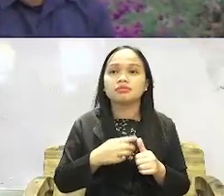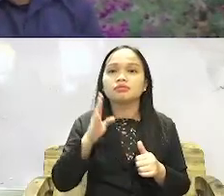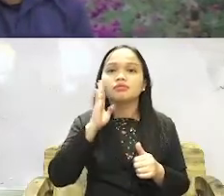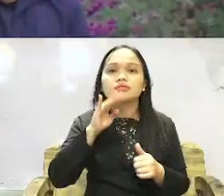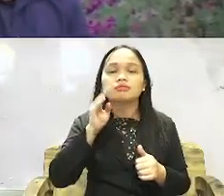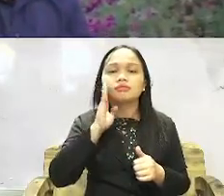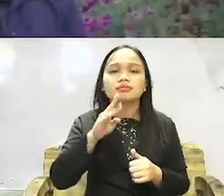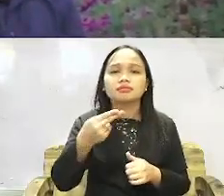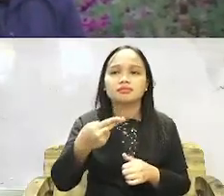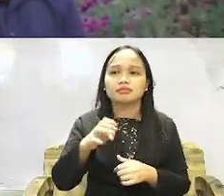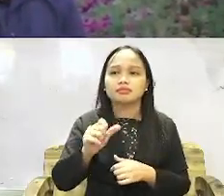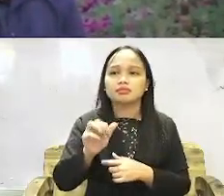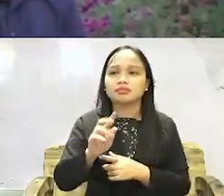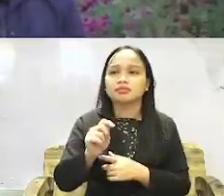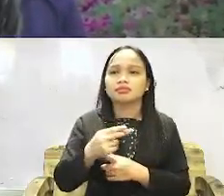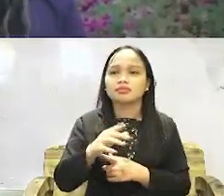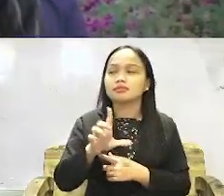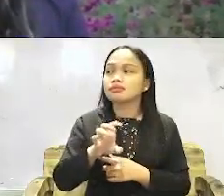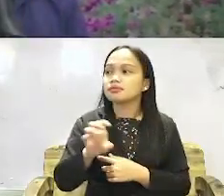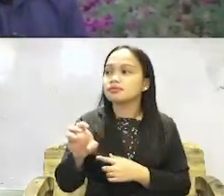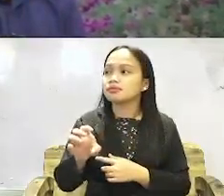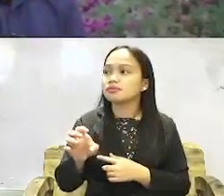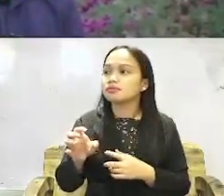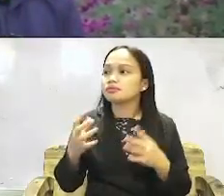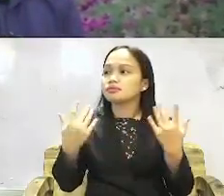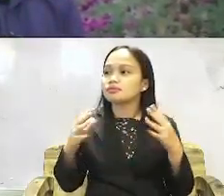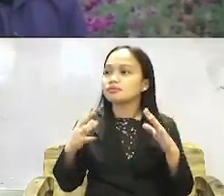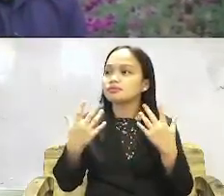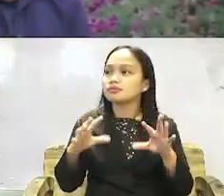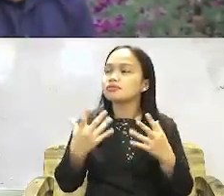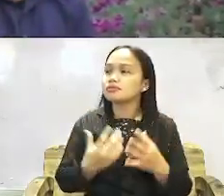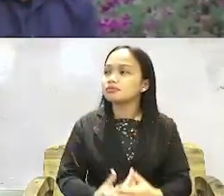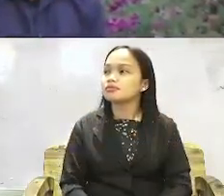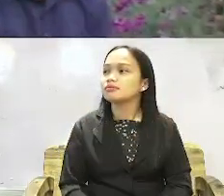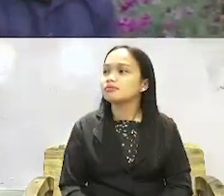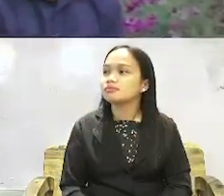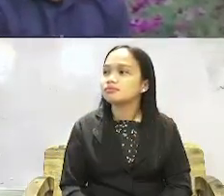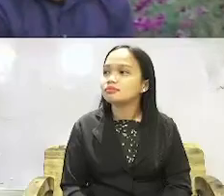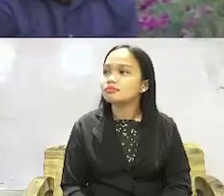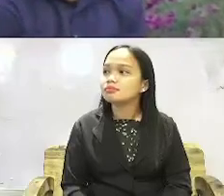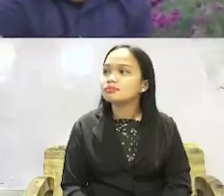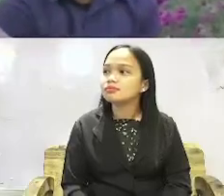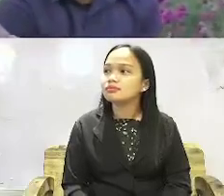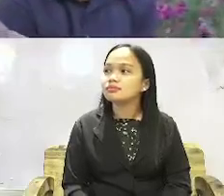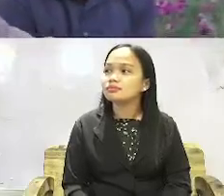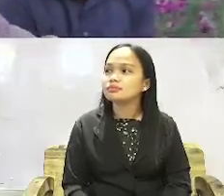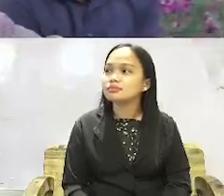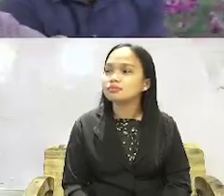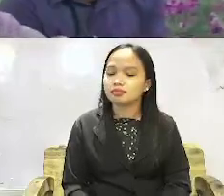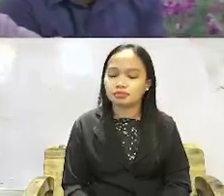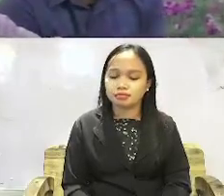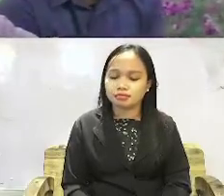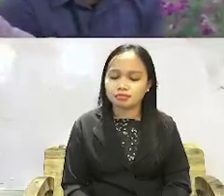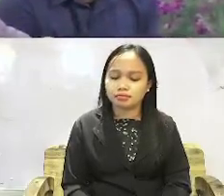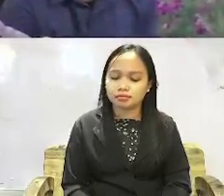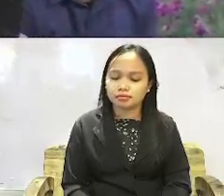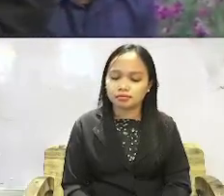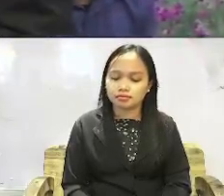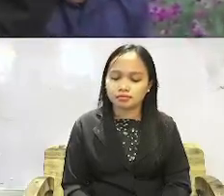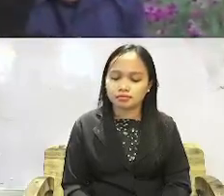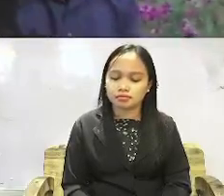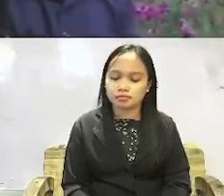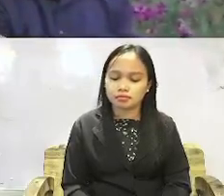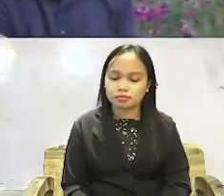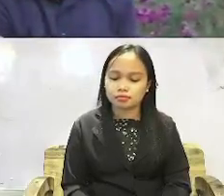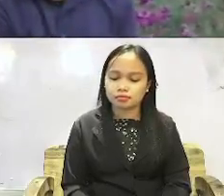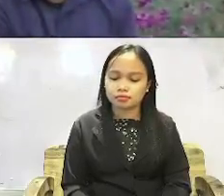Brother Hartley. Yo, dito tayo lalayo. Dito tayo sa ano. Dito si Jenny. Dito si Jenny. Hartley na. Okay, Hartley. Okay, so